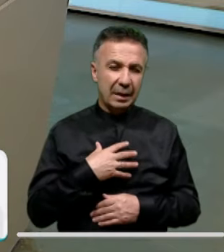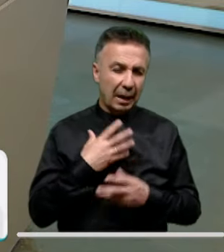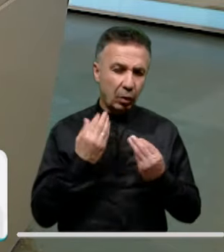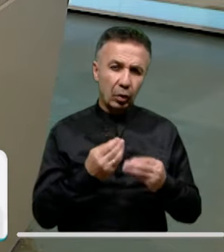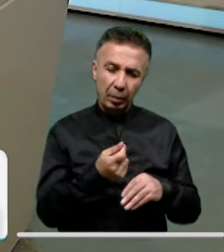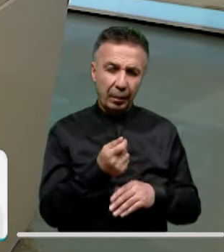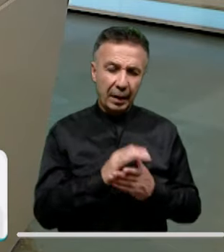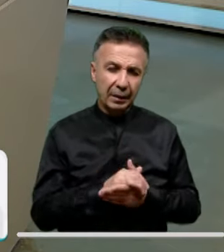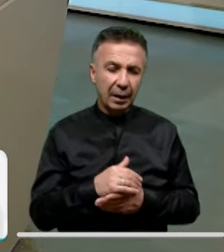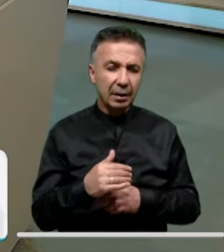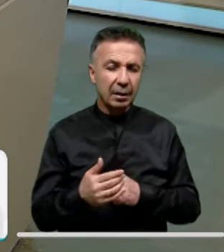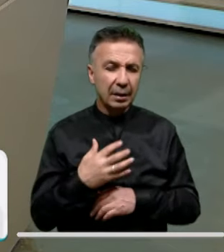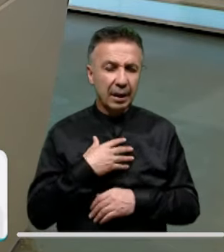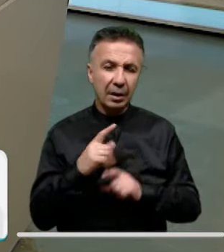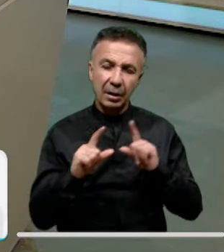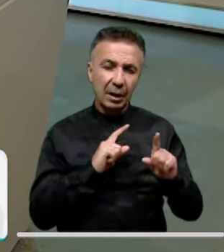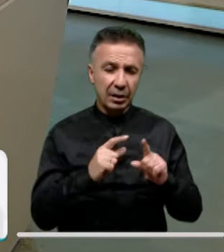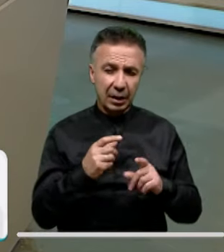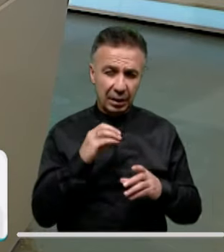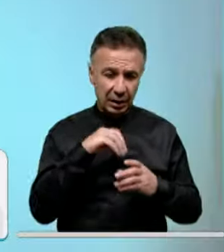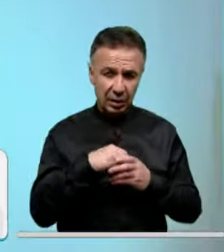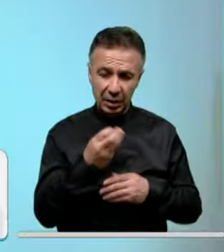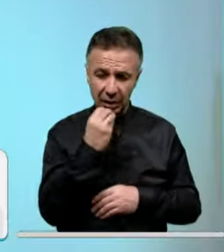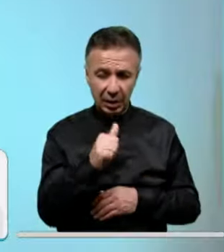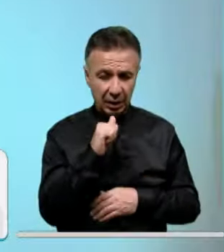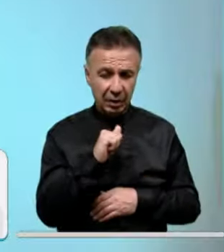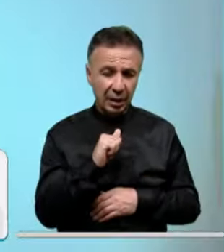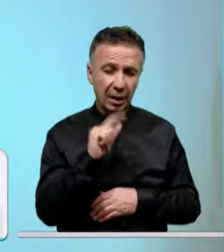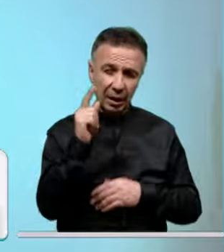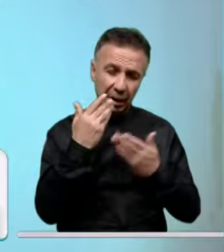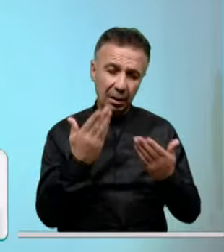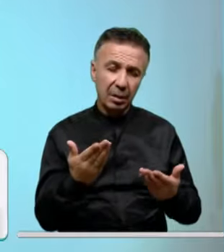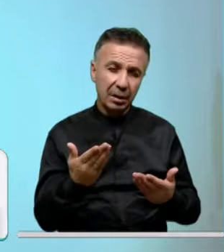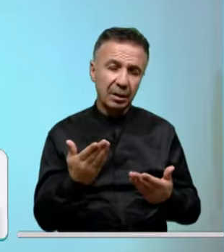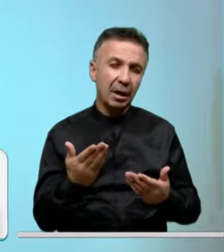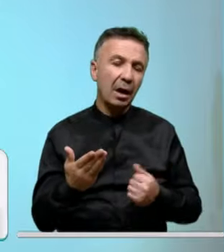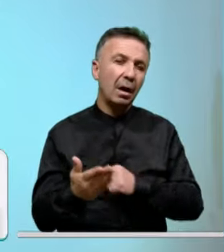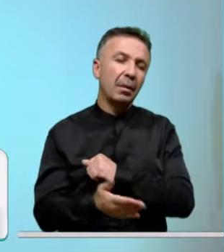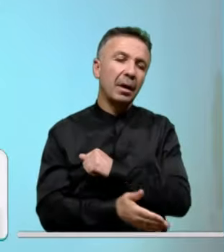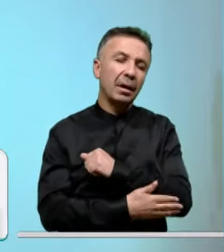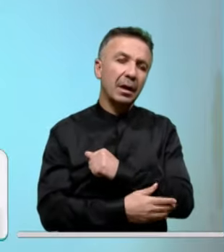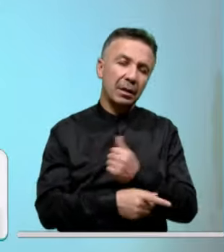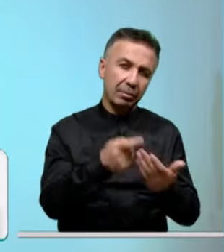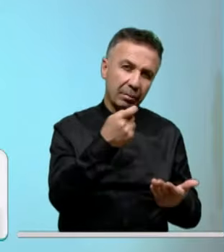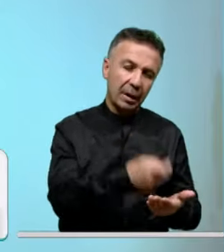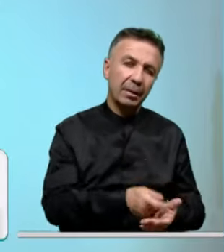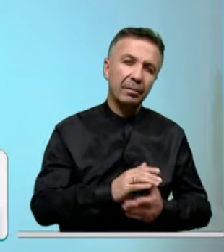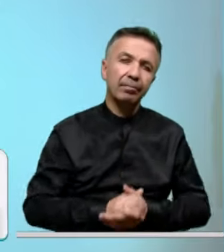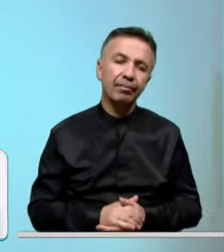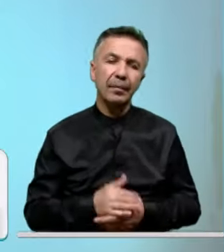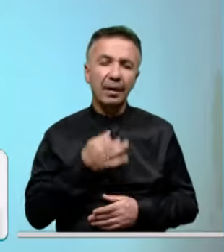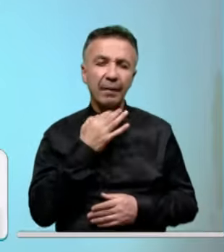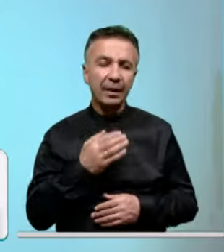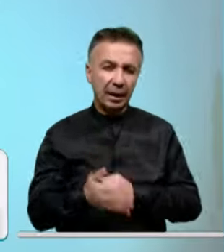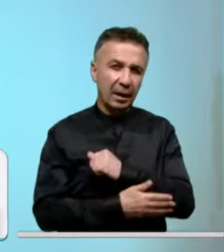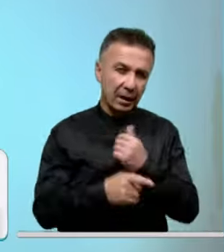kendisi hayır hasenat yapar, kendi ihtiyaçları için kullanır. Allah kabul etsin. Aile içi huzurun bozulmasına sebep